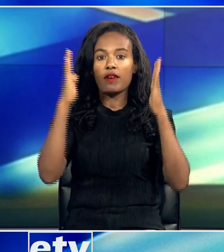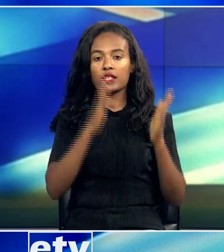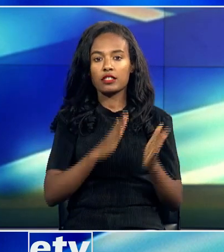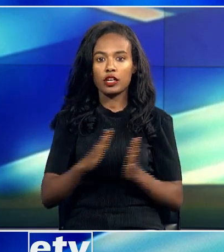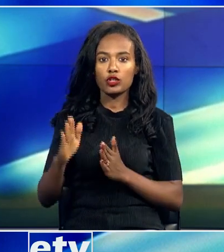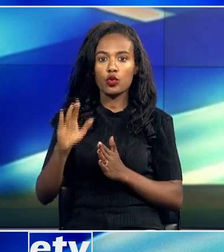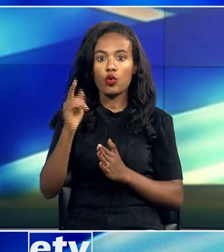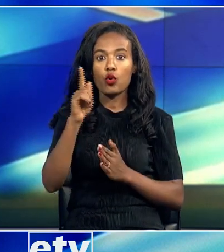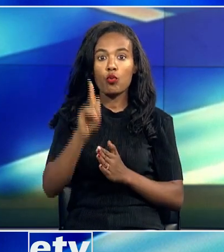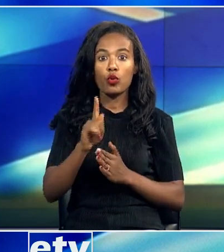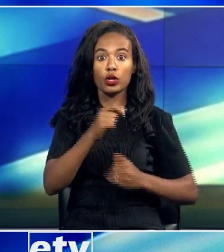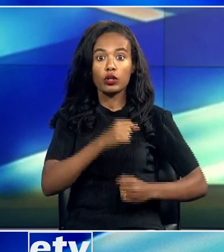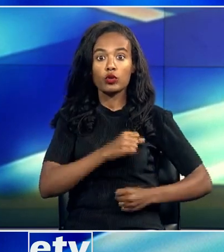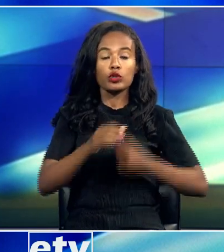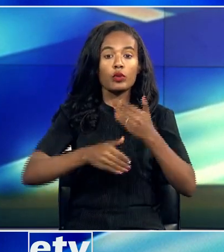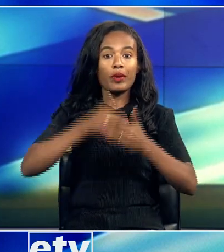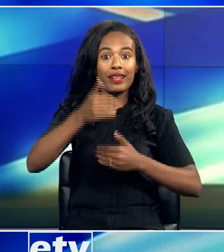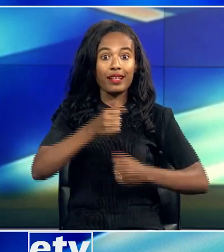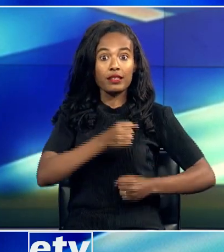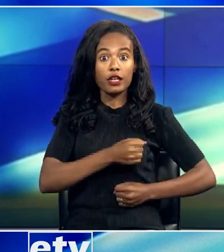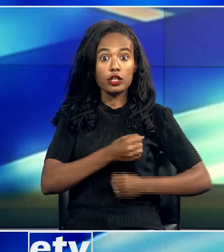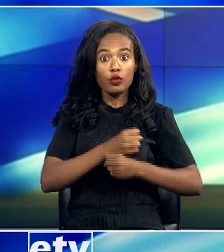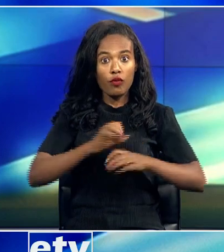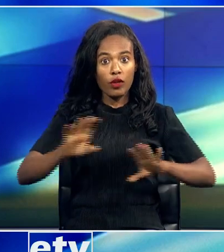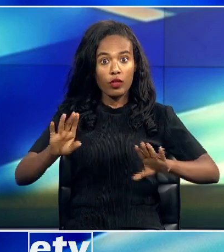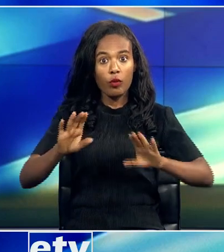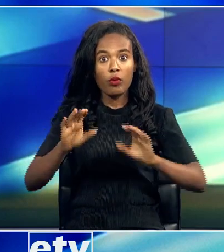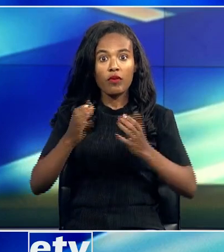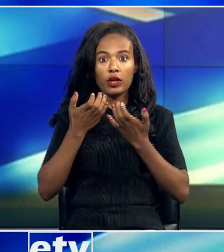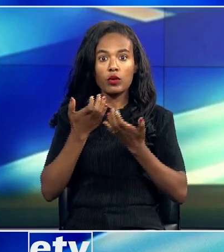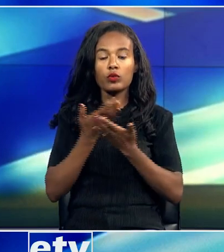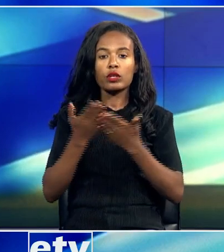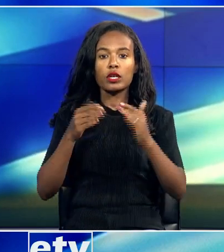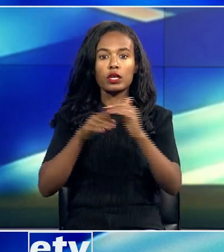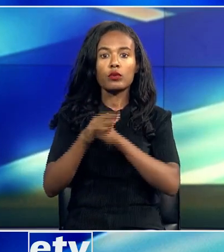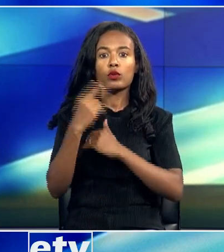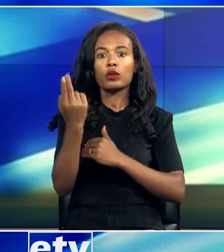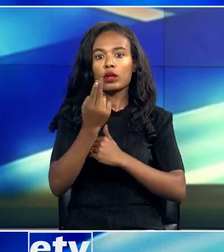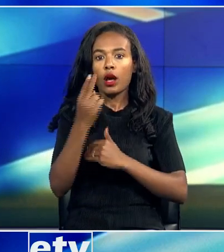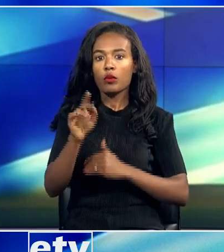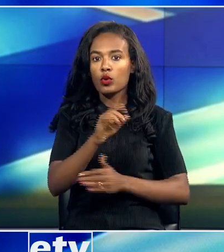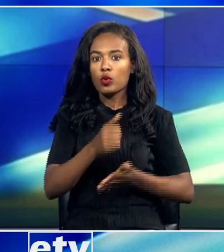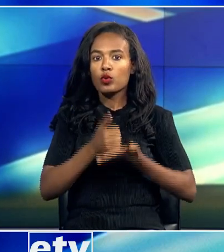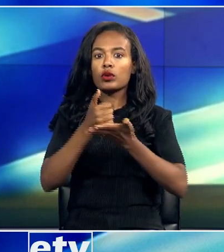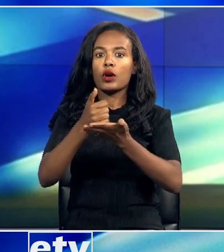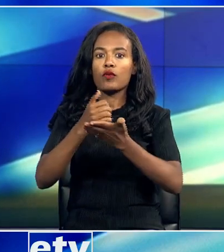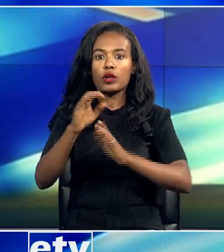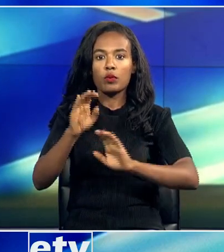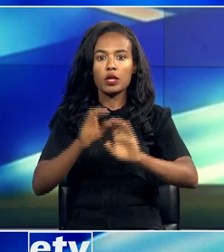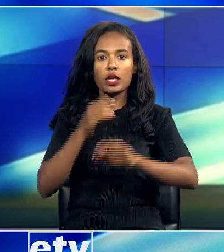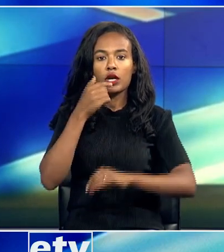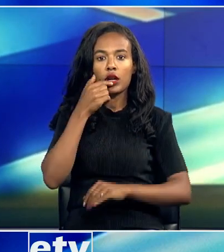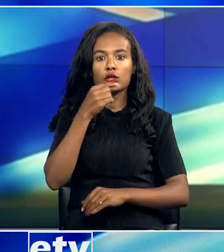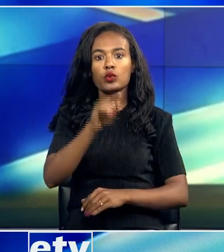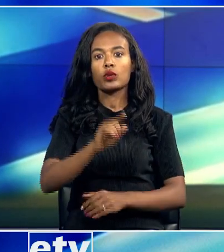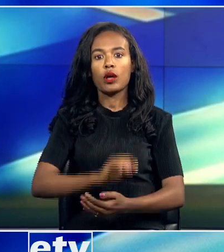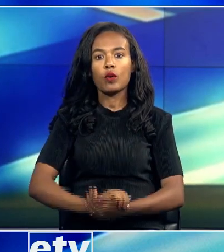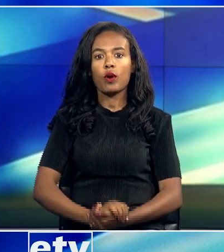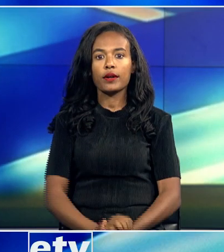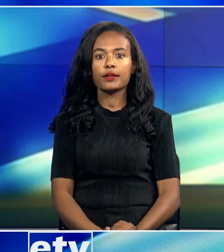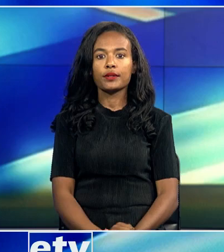የኡጉጉሙ ታጣቂዎች በቀጣይ ትጥቃቸውን ፈተው በፈለጉት ዘርፍ ገብተው ተጠቃሚ እንዲሆኑ ድጋፍ እንደሚደረግላቸውም ተናግሯል።